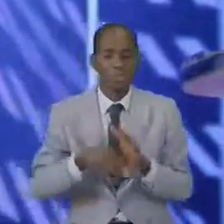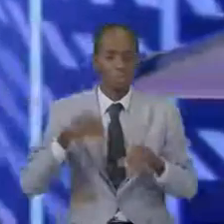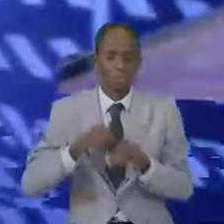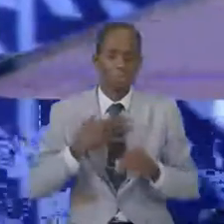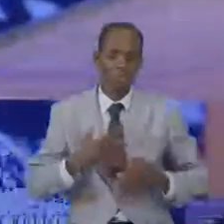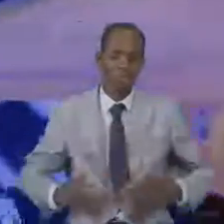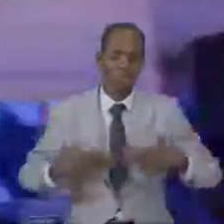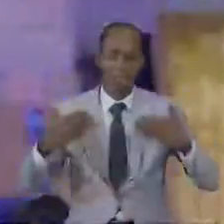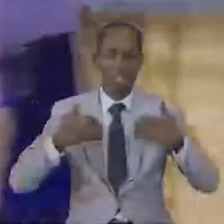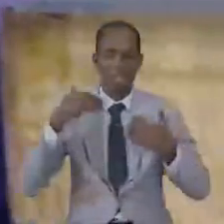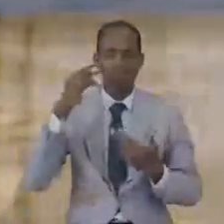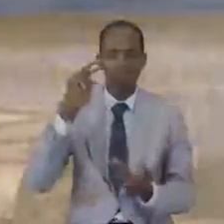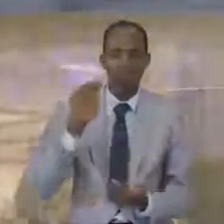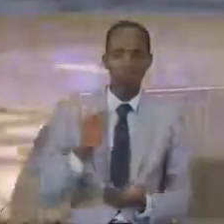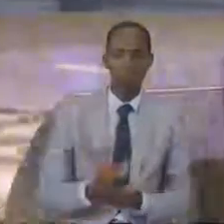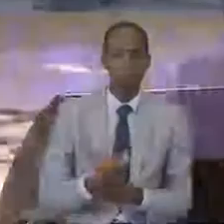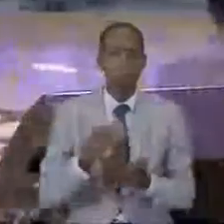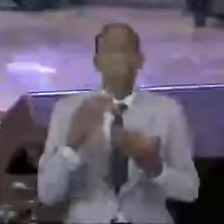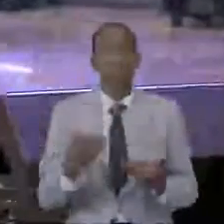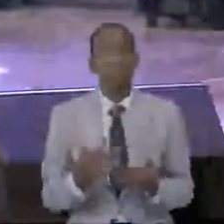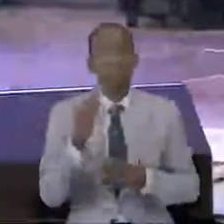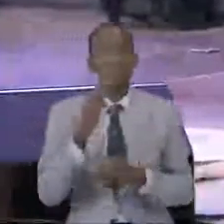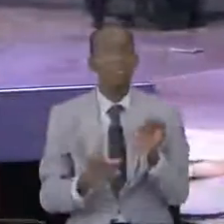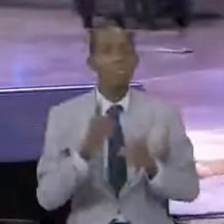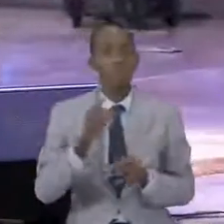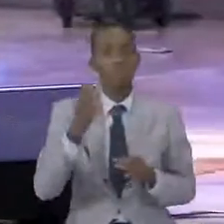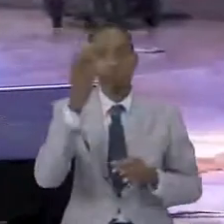et de maintenant si nous connaissons